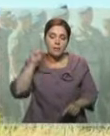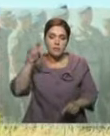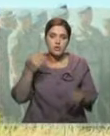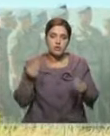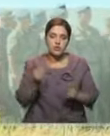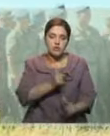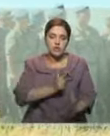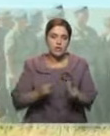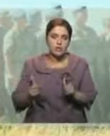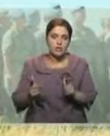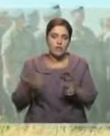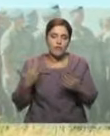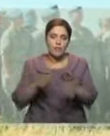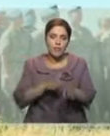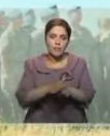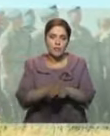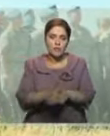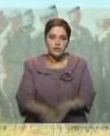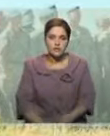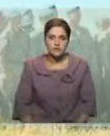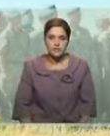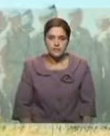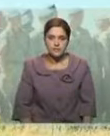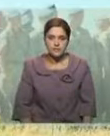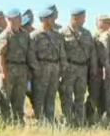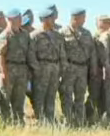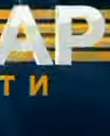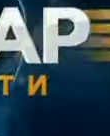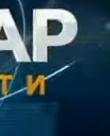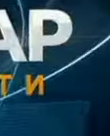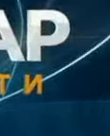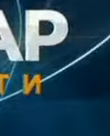момент боеготовы, могут выполнить поставленную задачу.